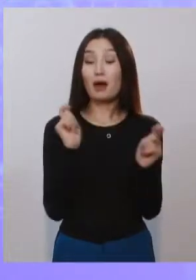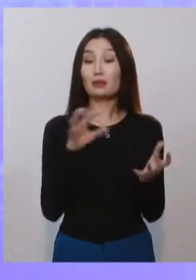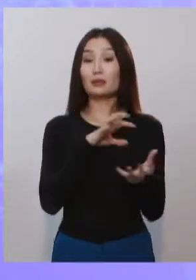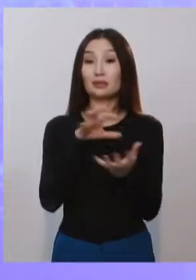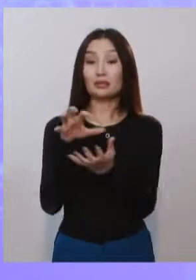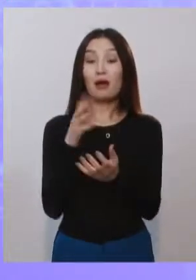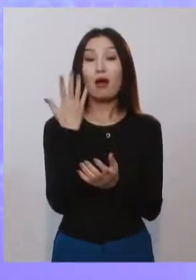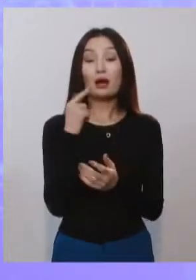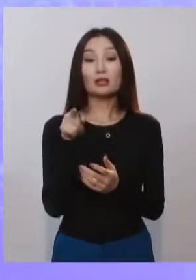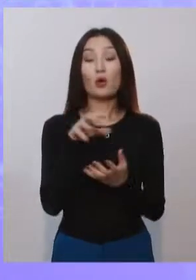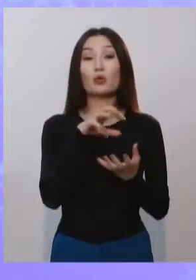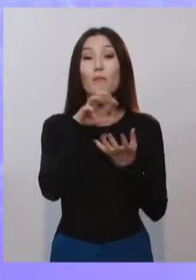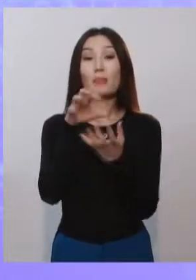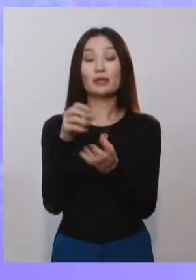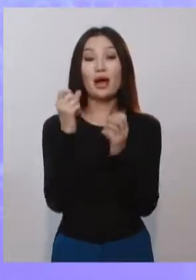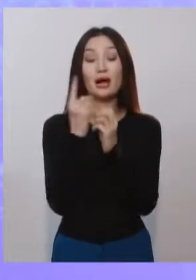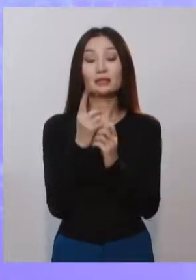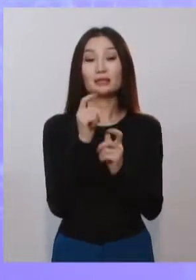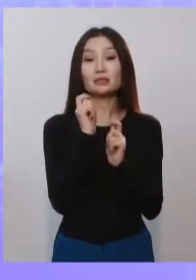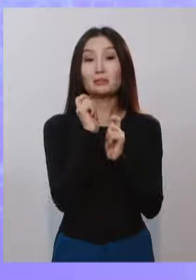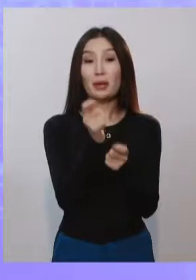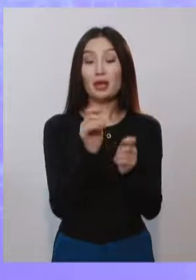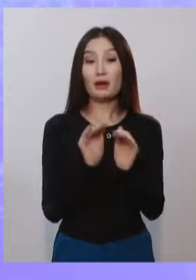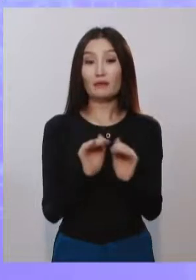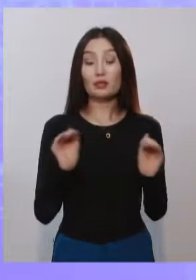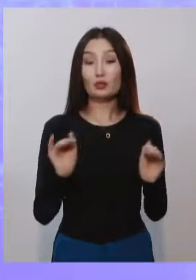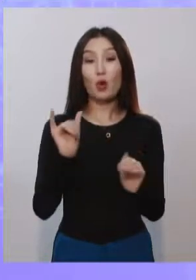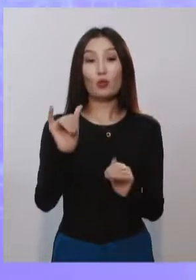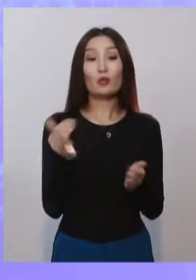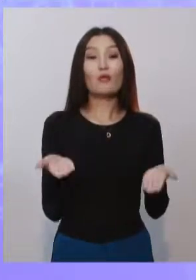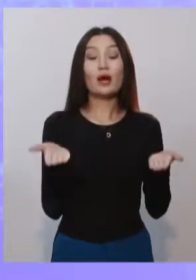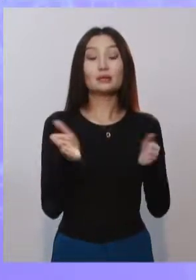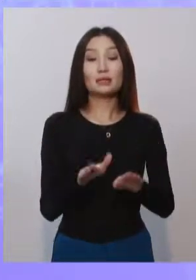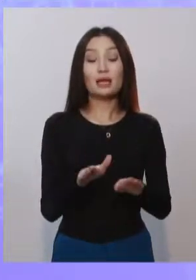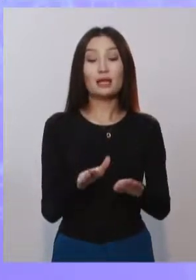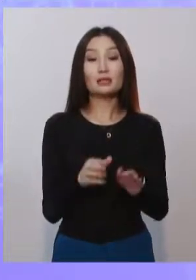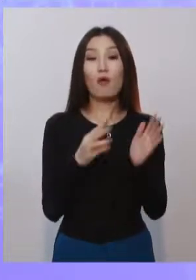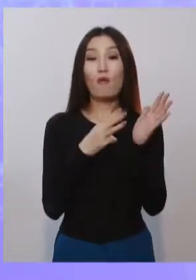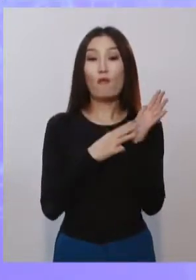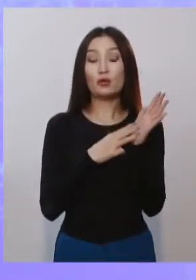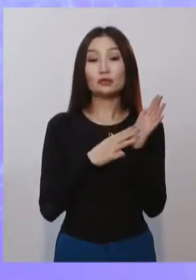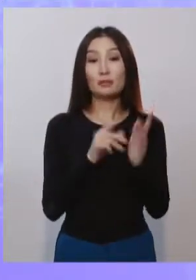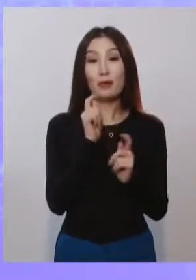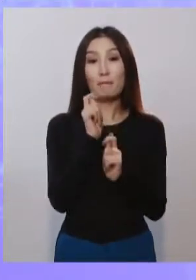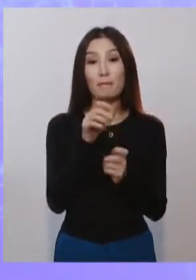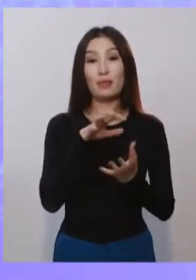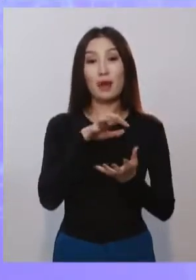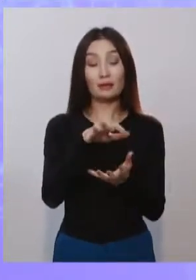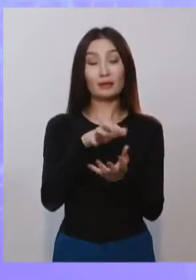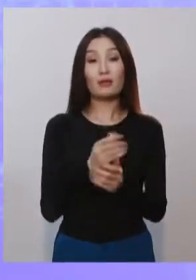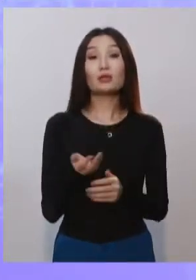он подарил 11 подарков детям у него осталось 8 подарков